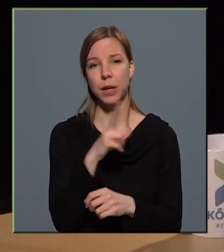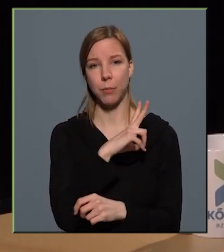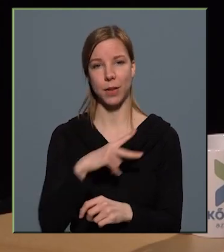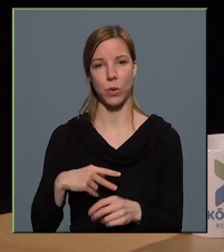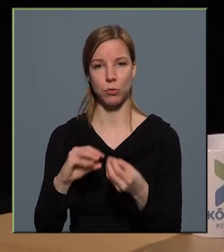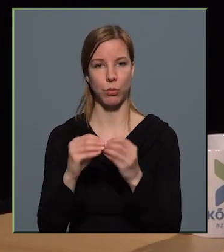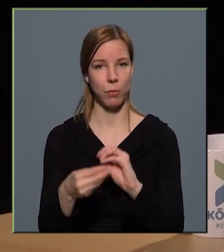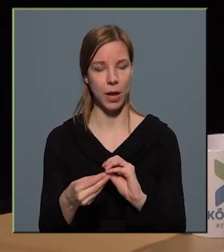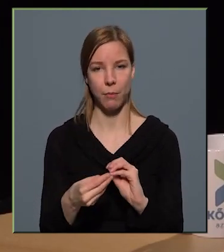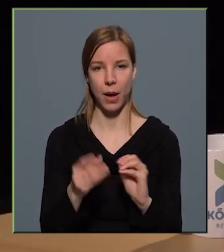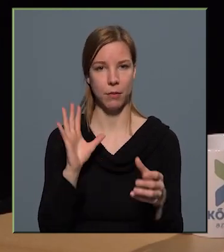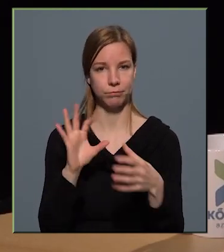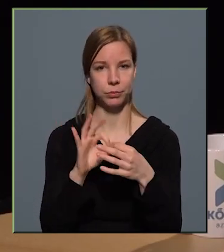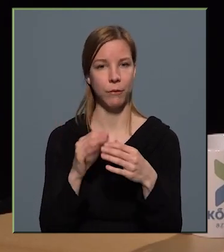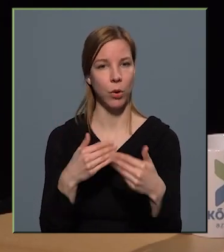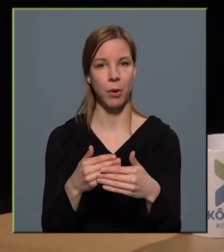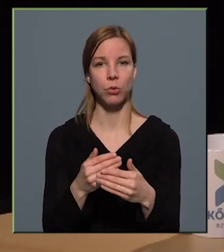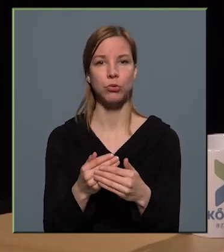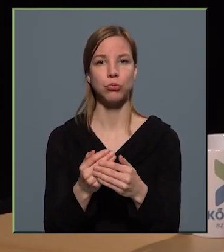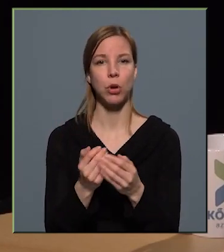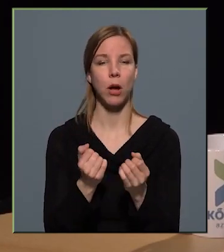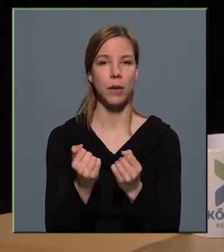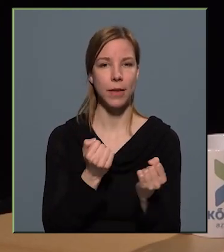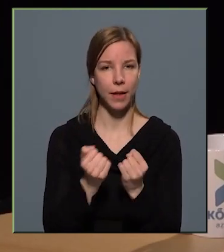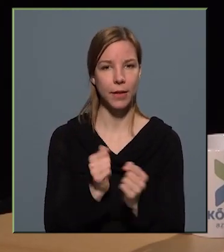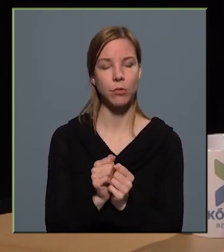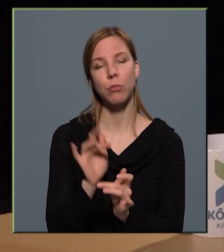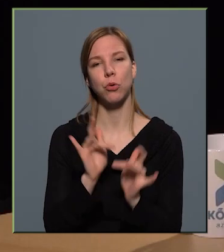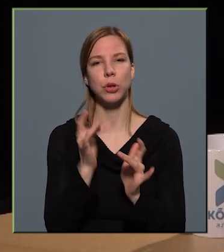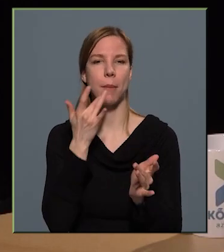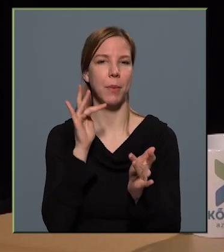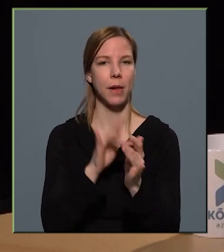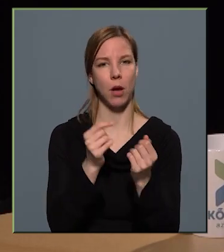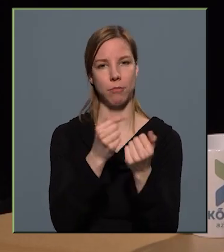tárgyában folyamatosan egyeztetünk. Hogy azért konkretizáljam egy-két példával,